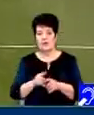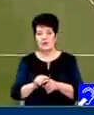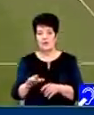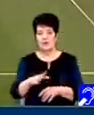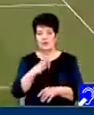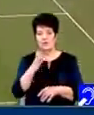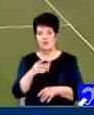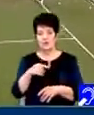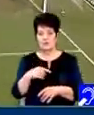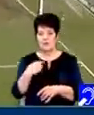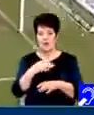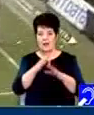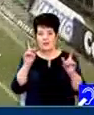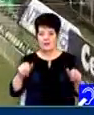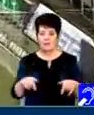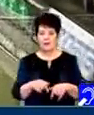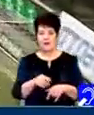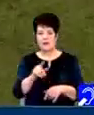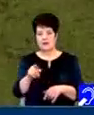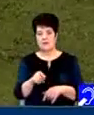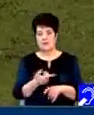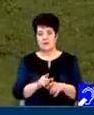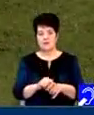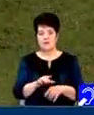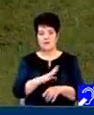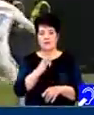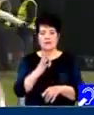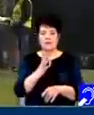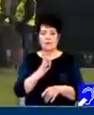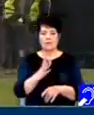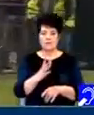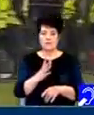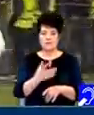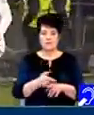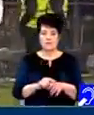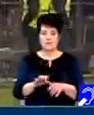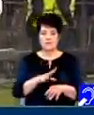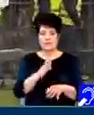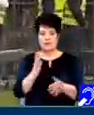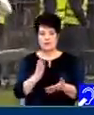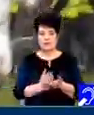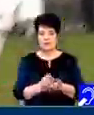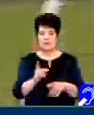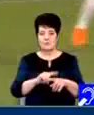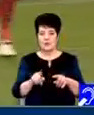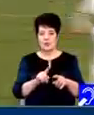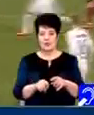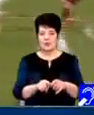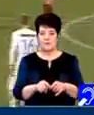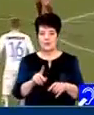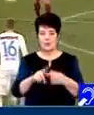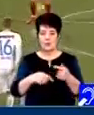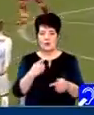pe lângă poartă din centrarea lui Budescu. Pe final de meci, nervii au cedat. Peteleu a fost trimis mai repede la cabine,